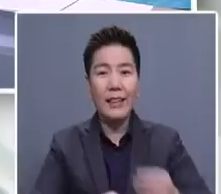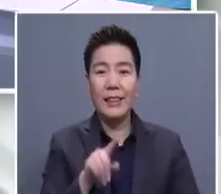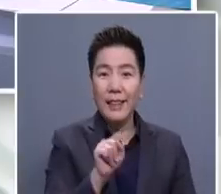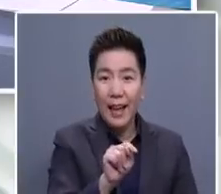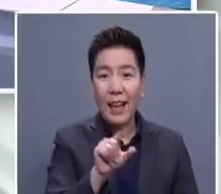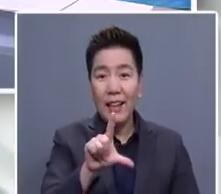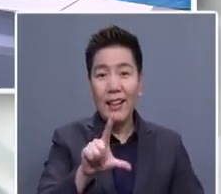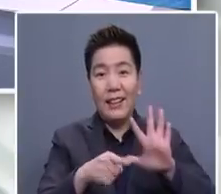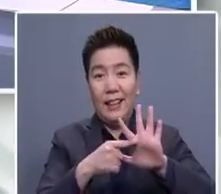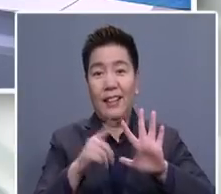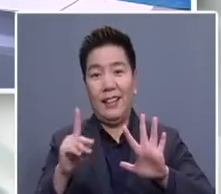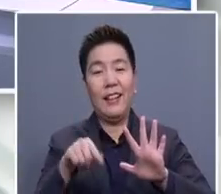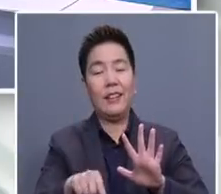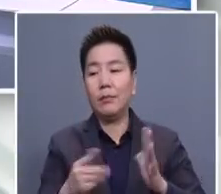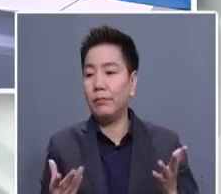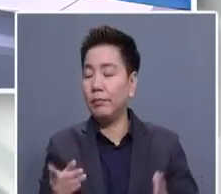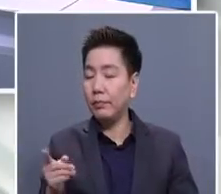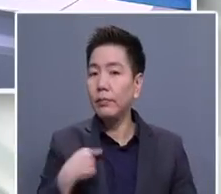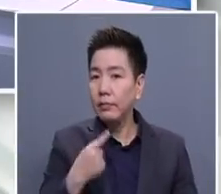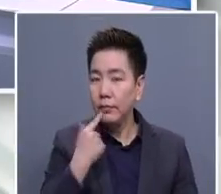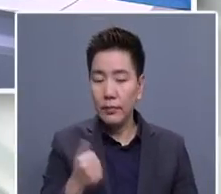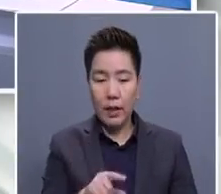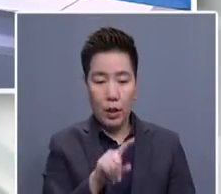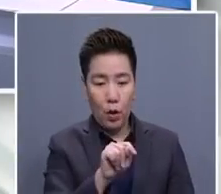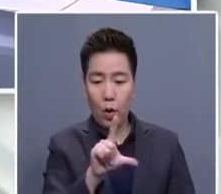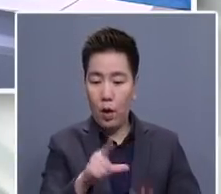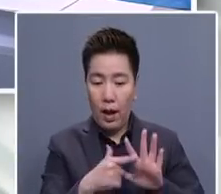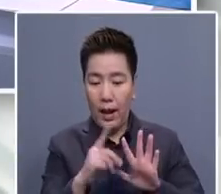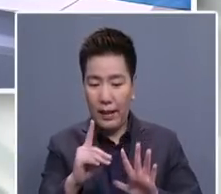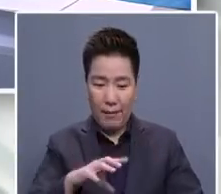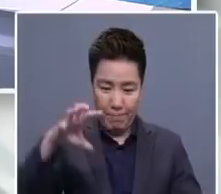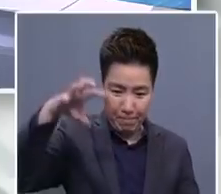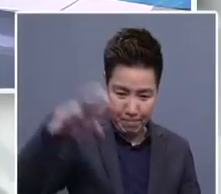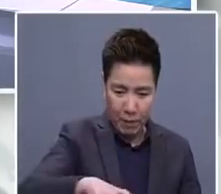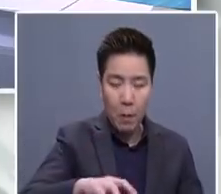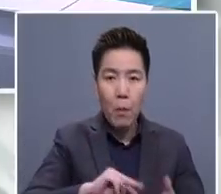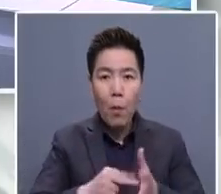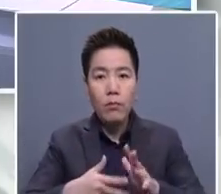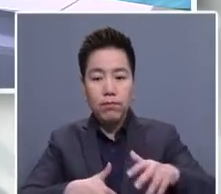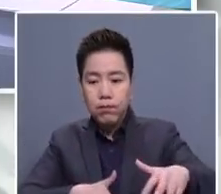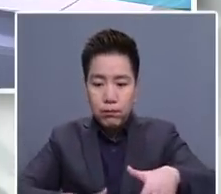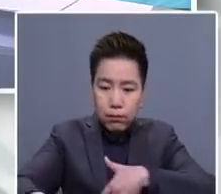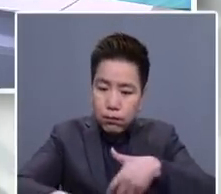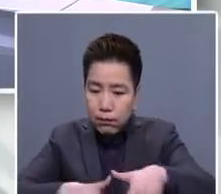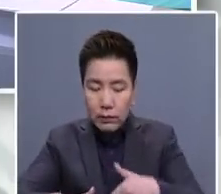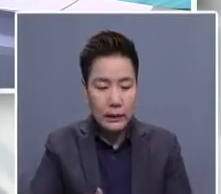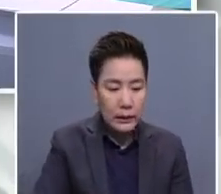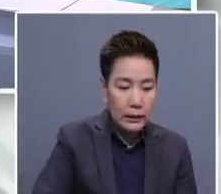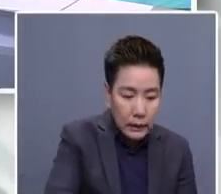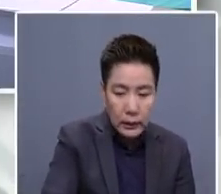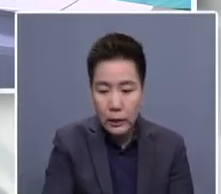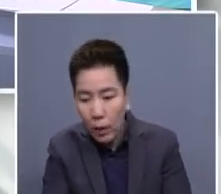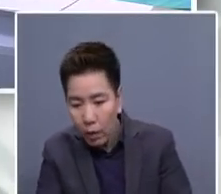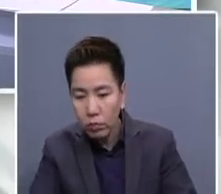เรียนคุณเพ้ออะไรอย่างนี้นะครับว่าคำว่าตลาดเนี่ยมันก็จะมีการสัญจรไปมาซื้อขายกันอยู่แล้วเพราะนั้นเ